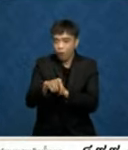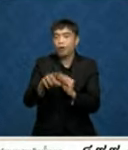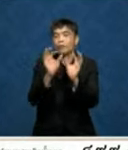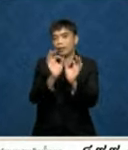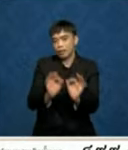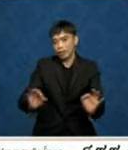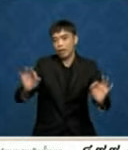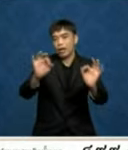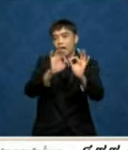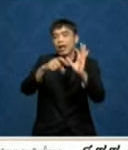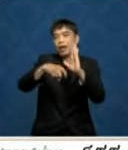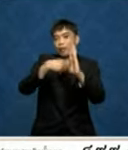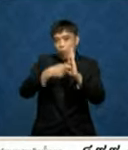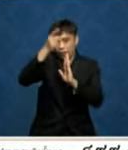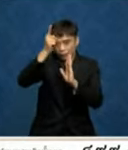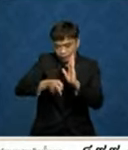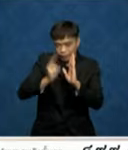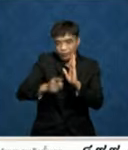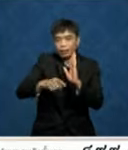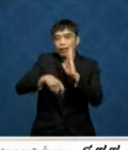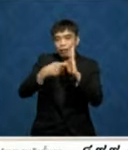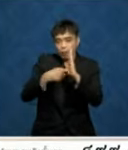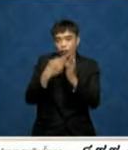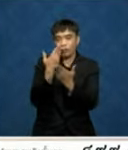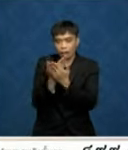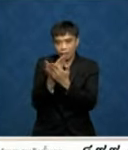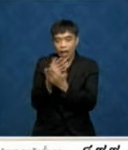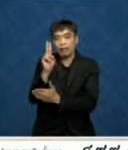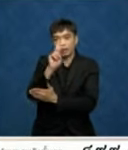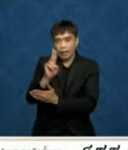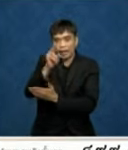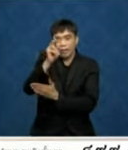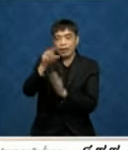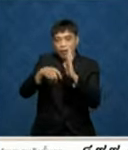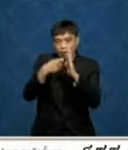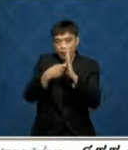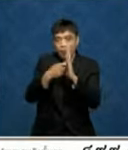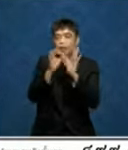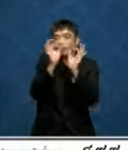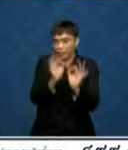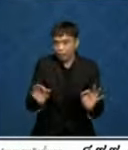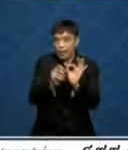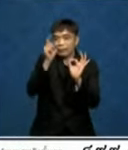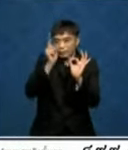ผลและความจำเป็นที่ต้องใช้จ่ายเงินระหว่างปีงบประมาณโดย